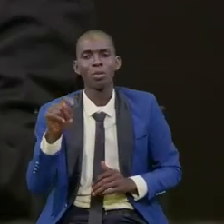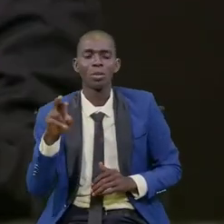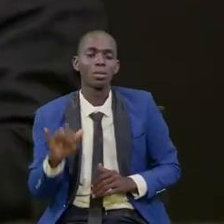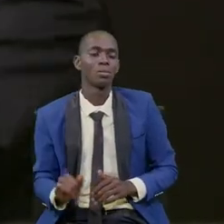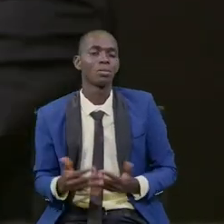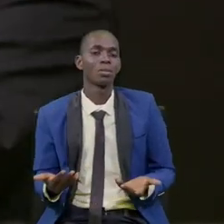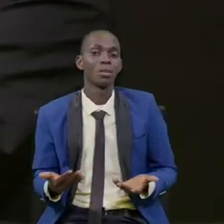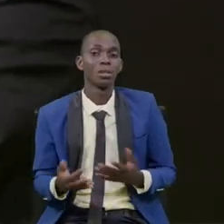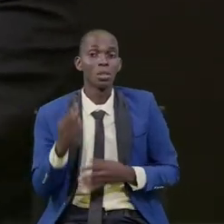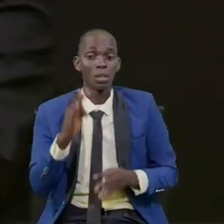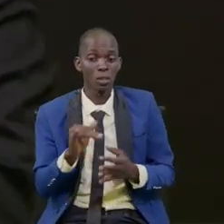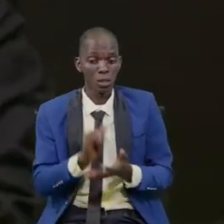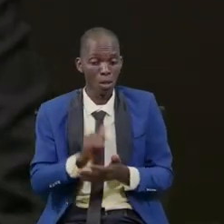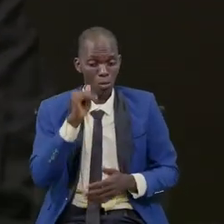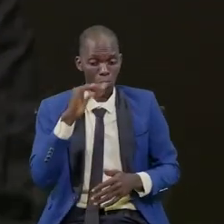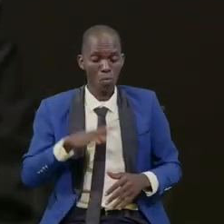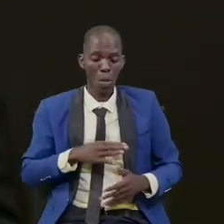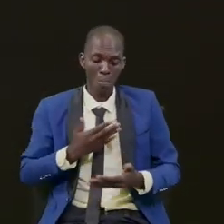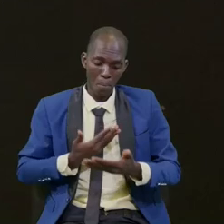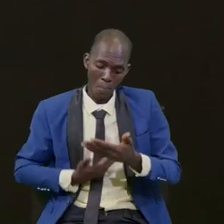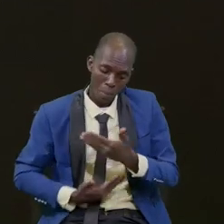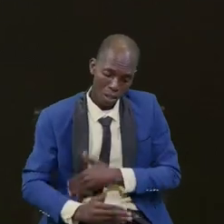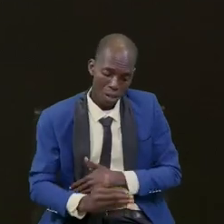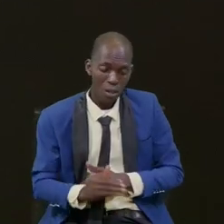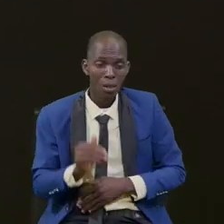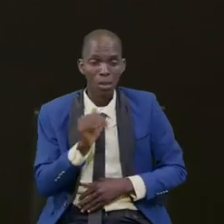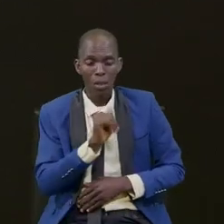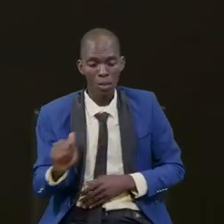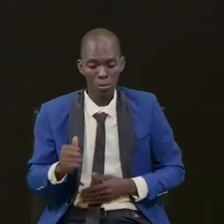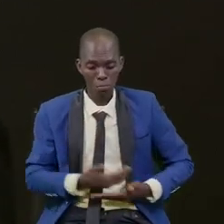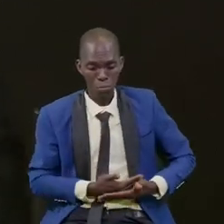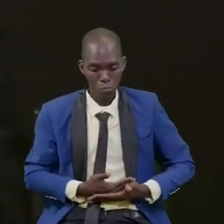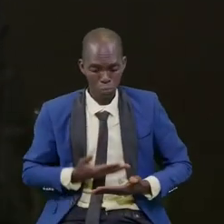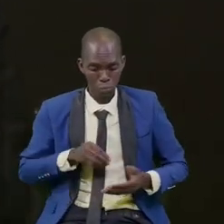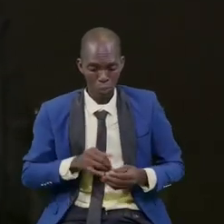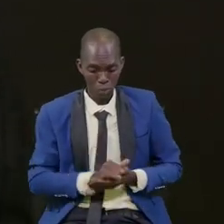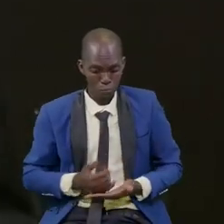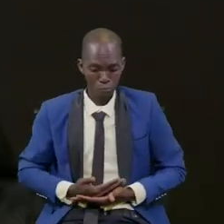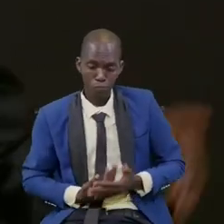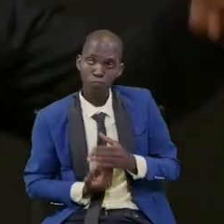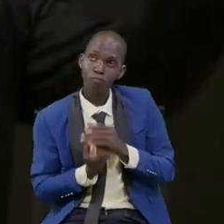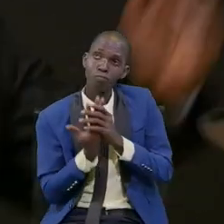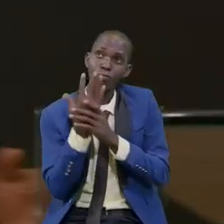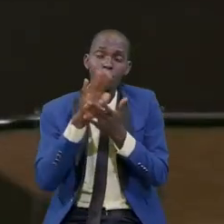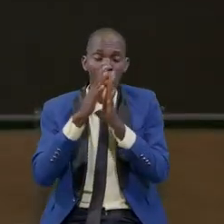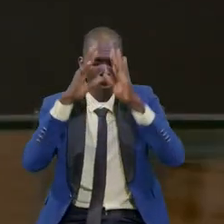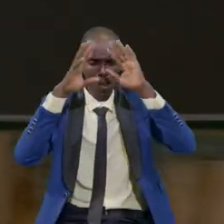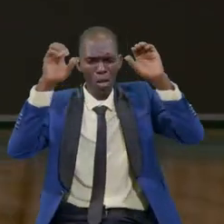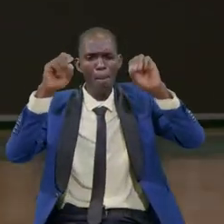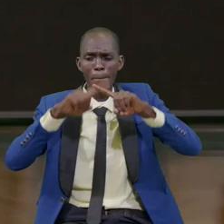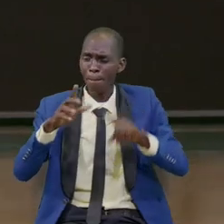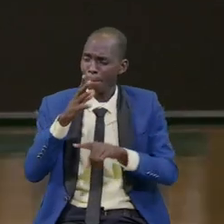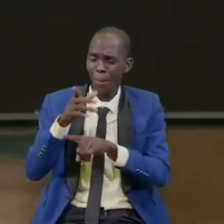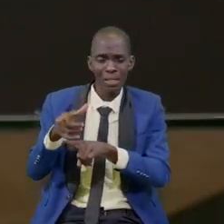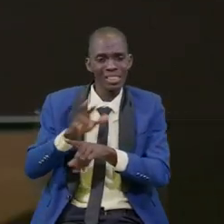qui a donné naissance à un président, ne se repent pas, alors elle passera l'éternité